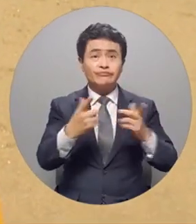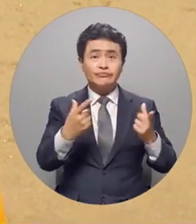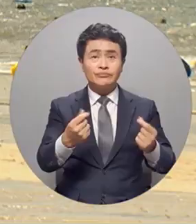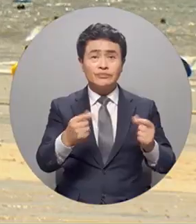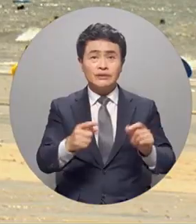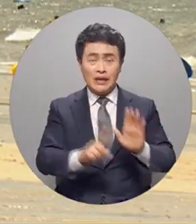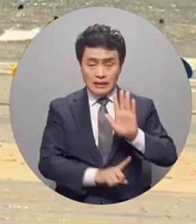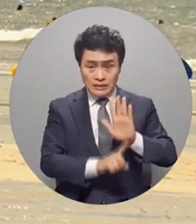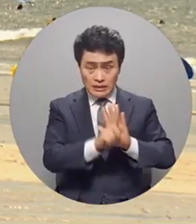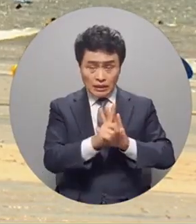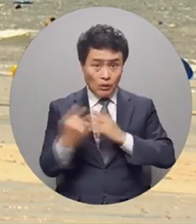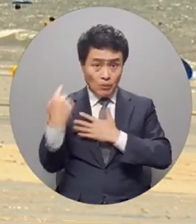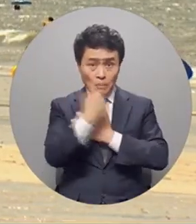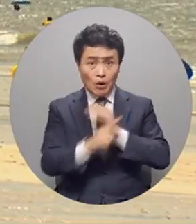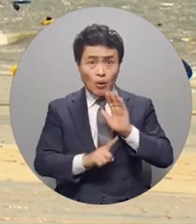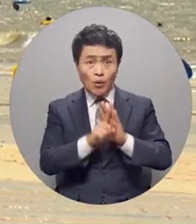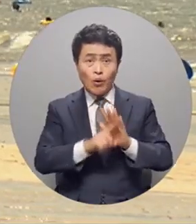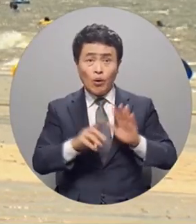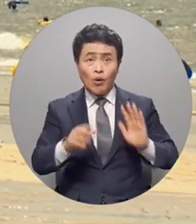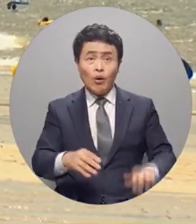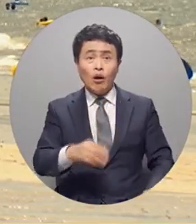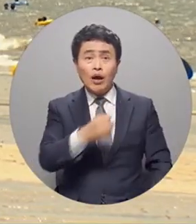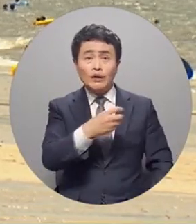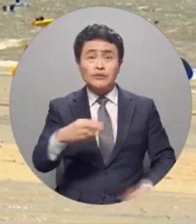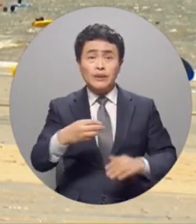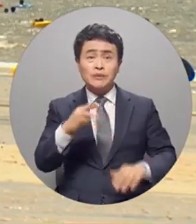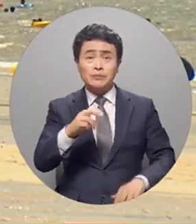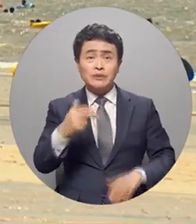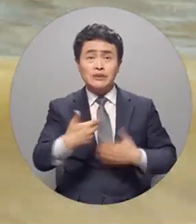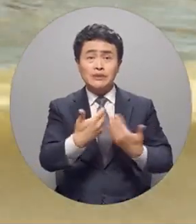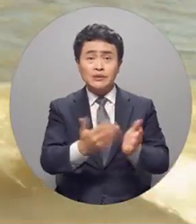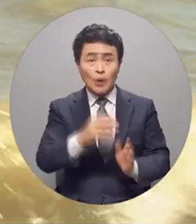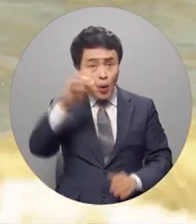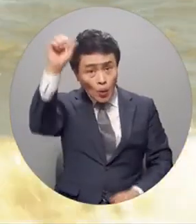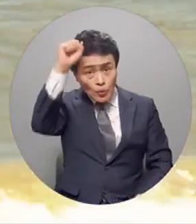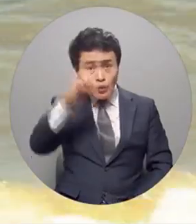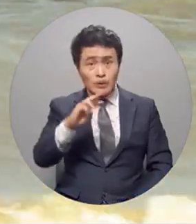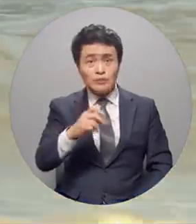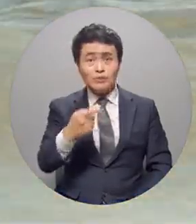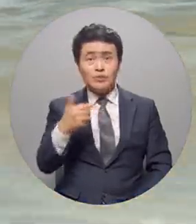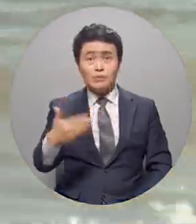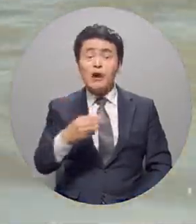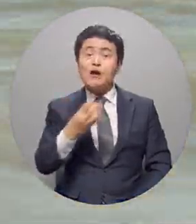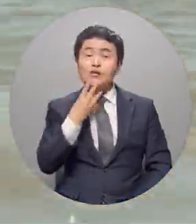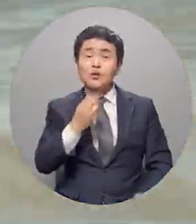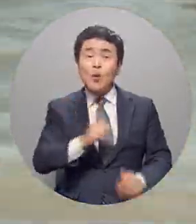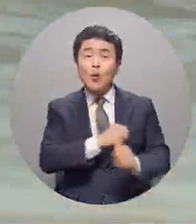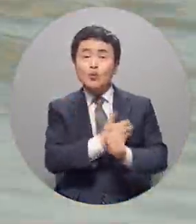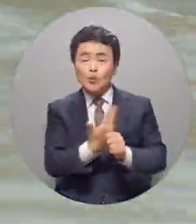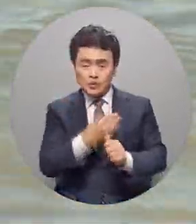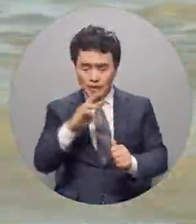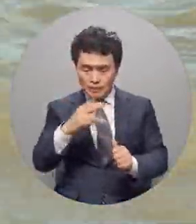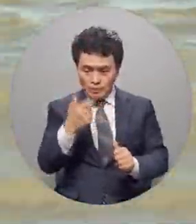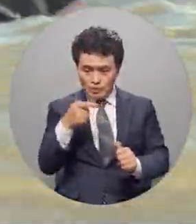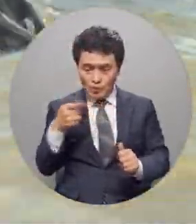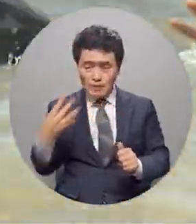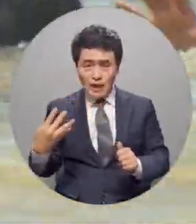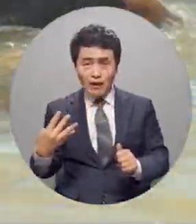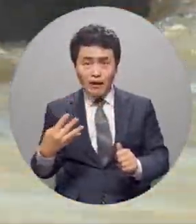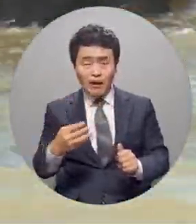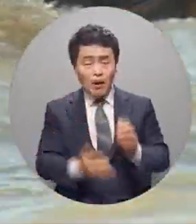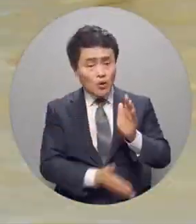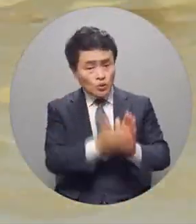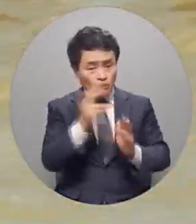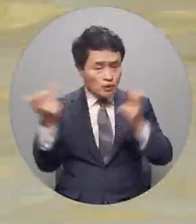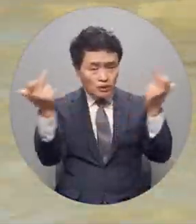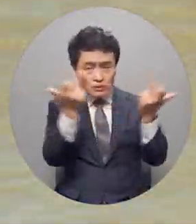최고 체감 온도도 강원 삼척 37도, 경기 용인 36.8도, 서울 동작 36.4도 등 도심과